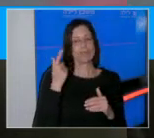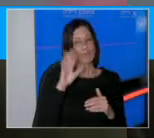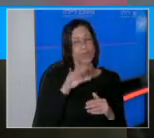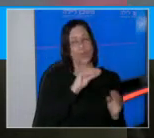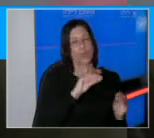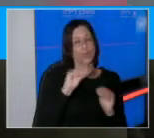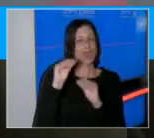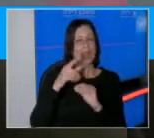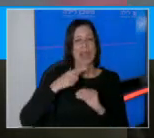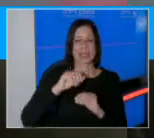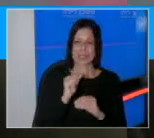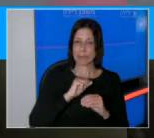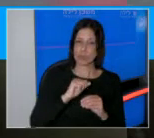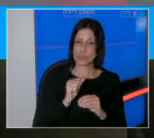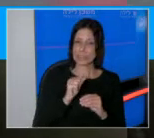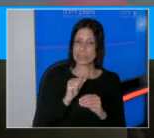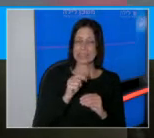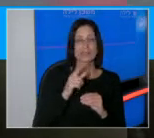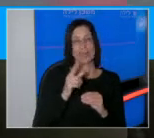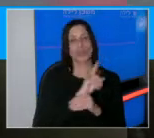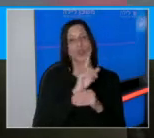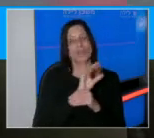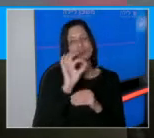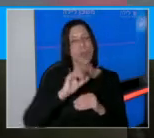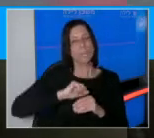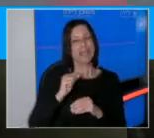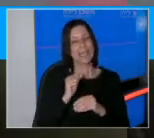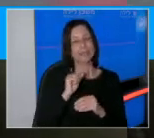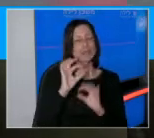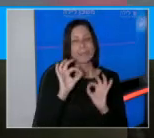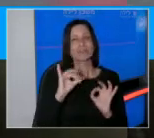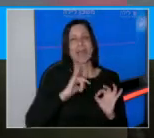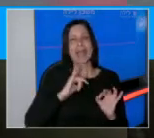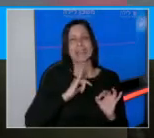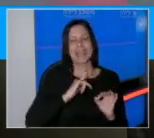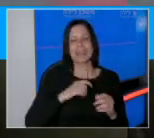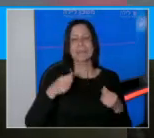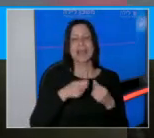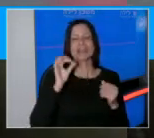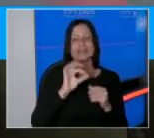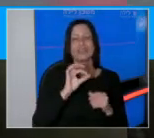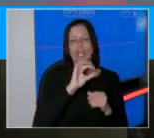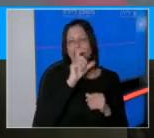לקיבוץ, והפרק של התקופה שלו בקיבוץ מרתקת, בטח בהקשרים של האסי.